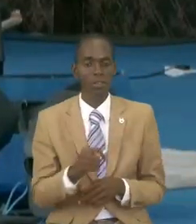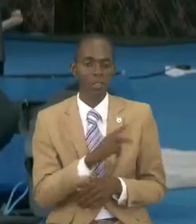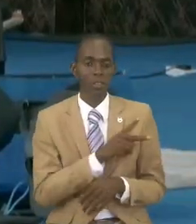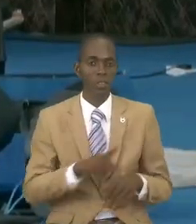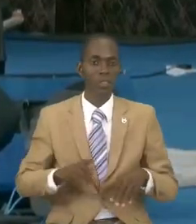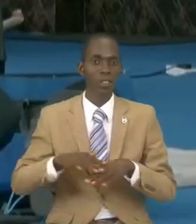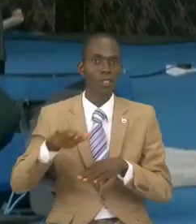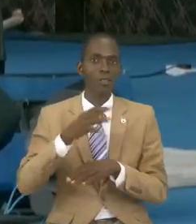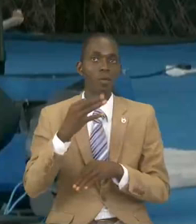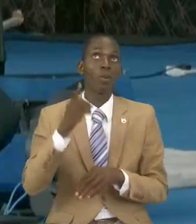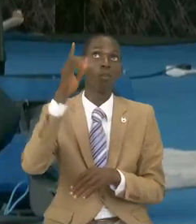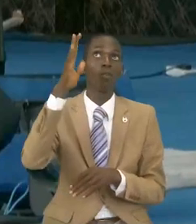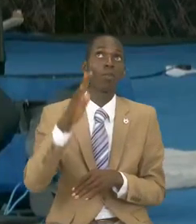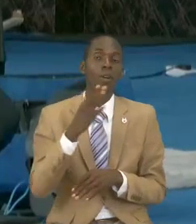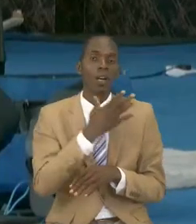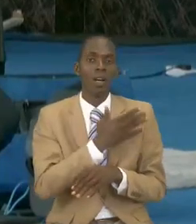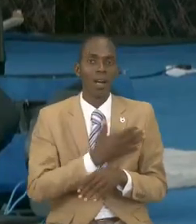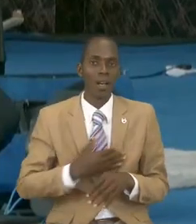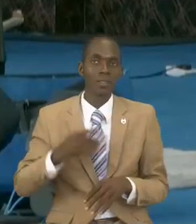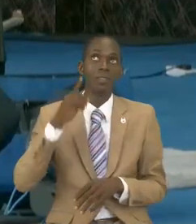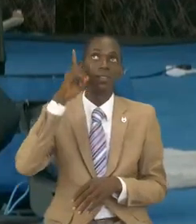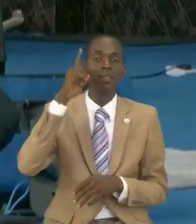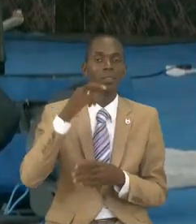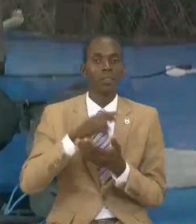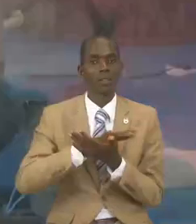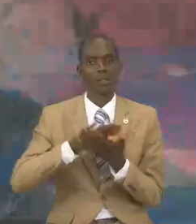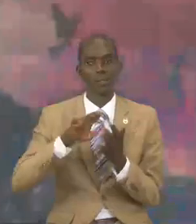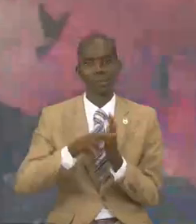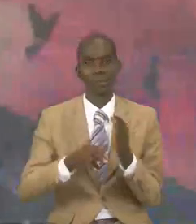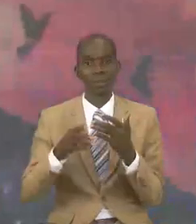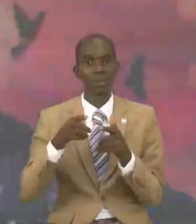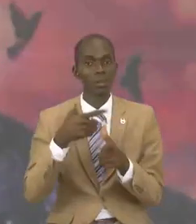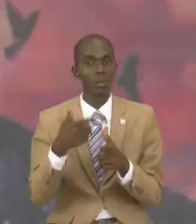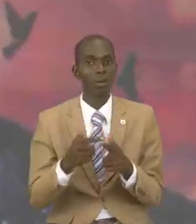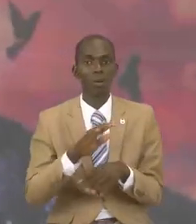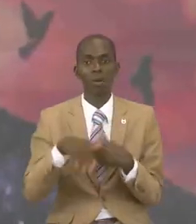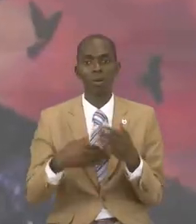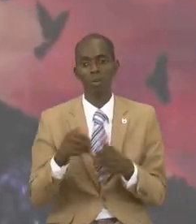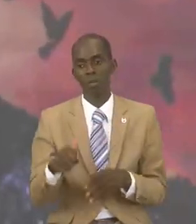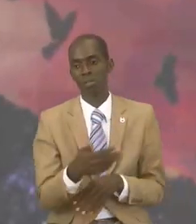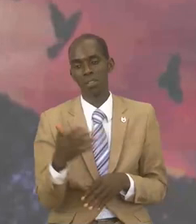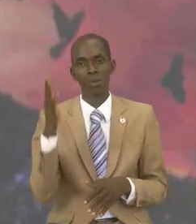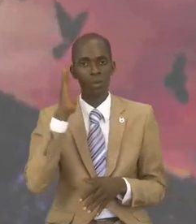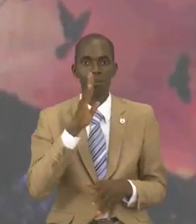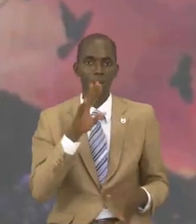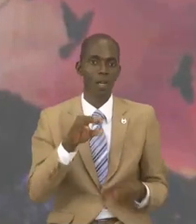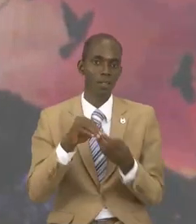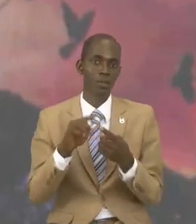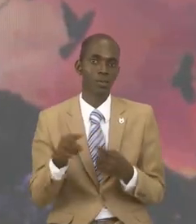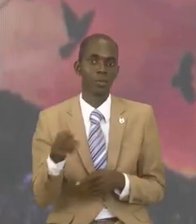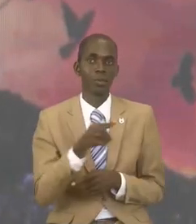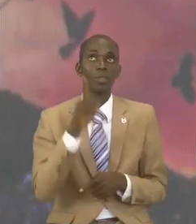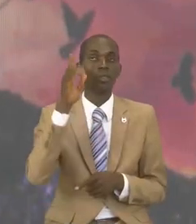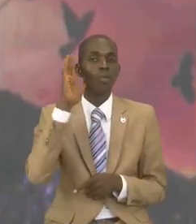premièrement le royaume de Dieu et sa justice, et après toutes ces choses vous seront données